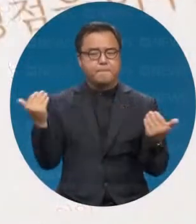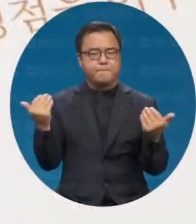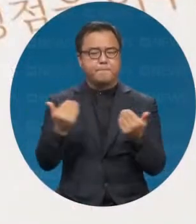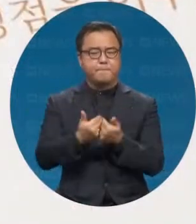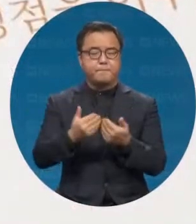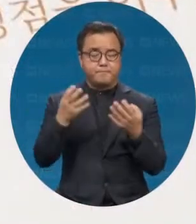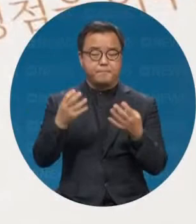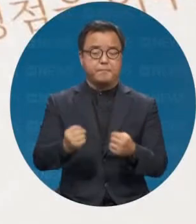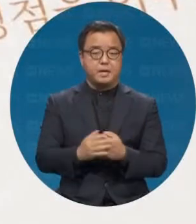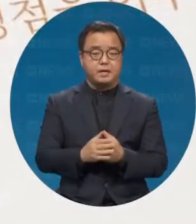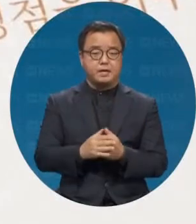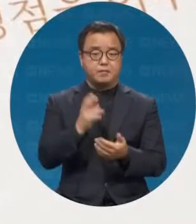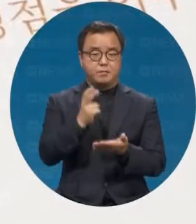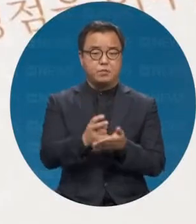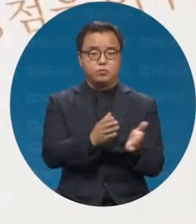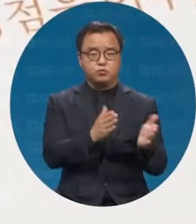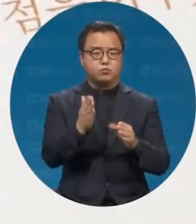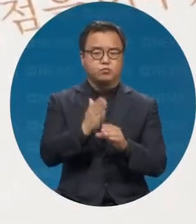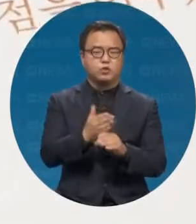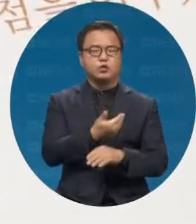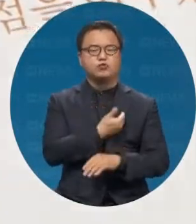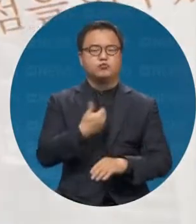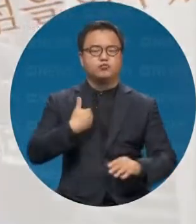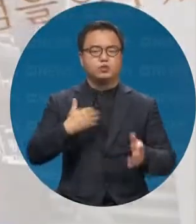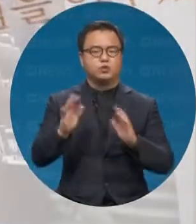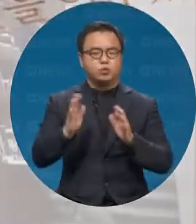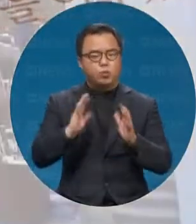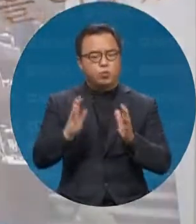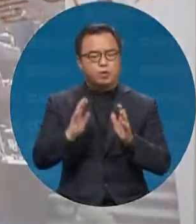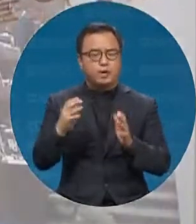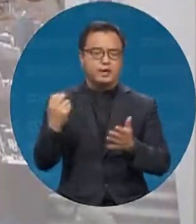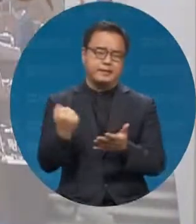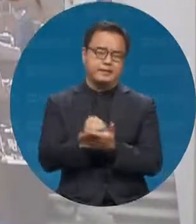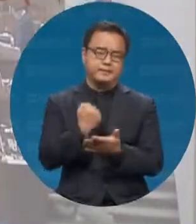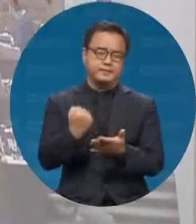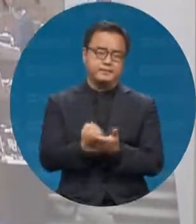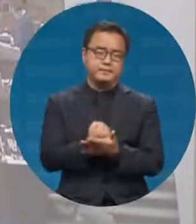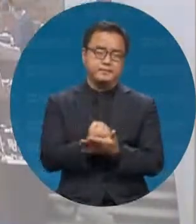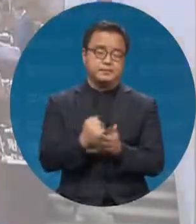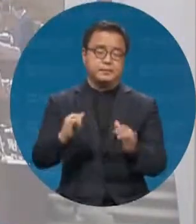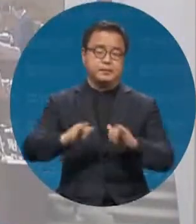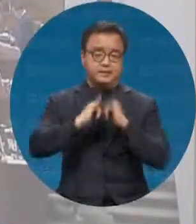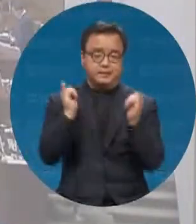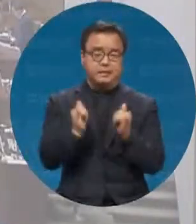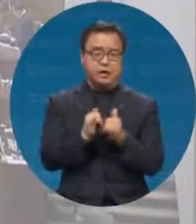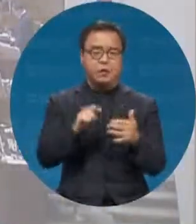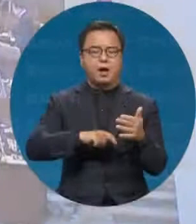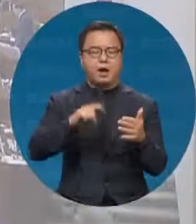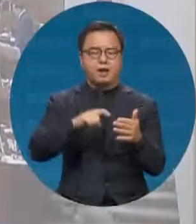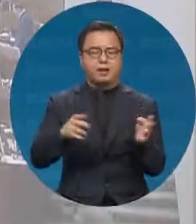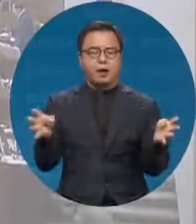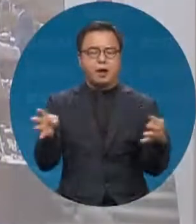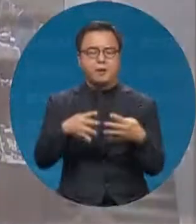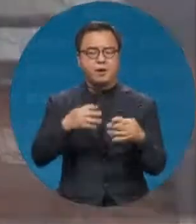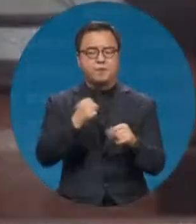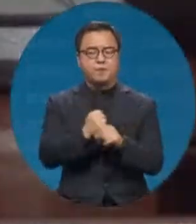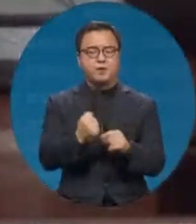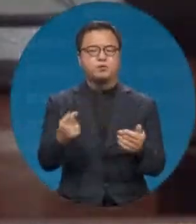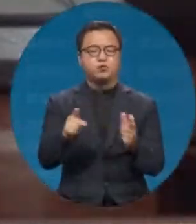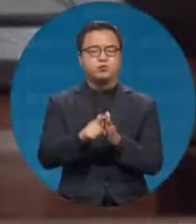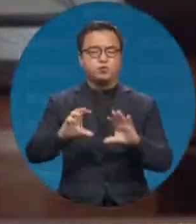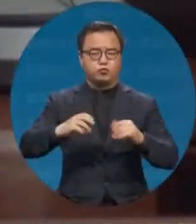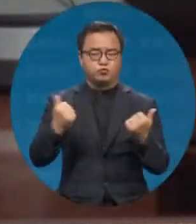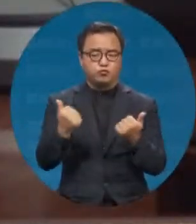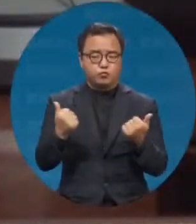마련 단계에서의 충분한 논의가 아쉽습니다. 저자는 사회적 합의를 도출하기 위한 국회의 노력을